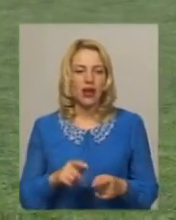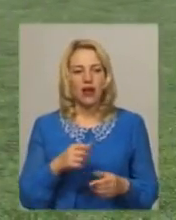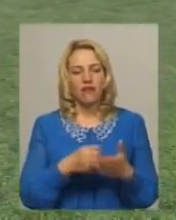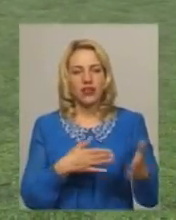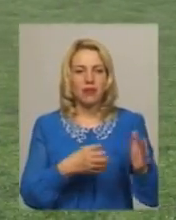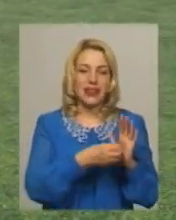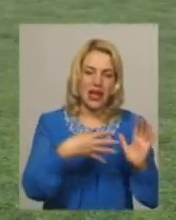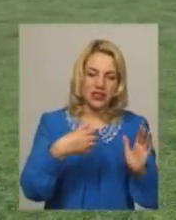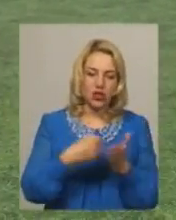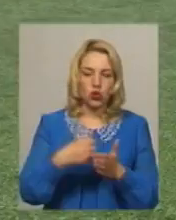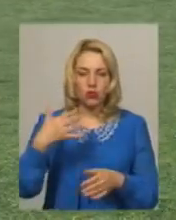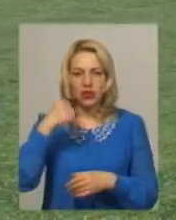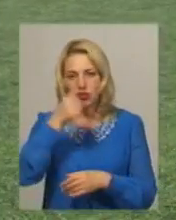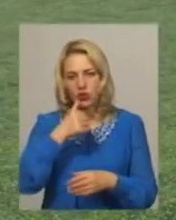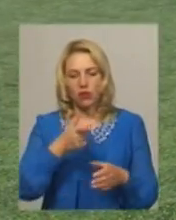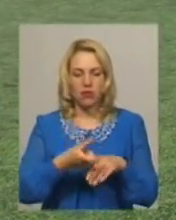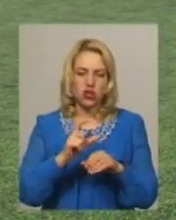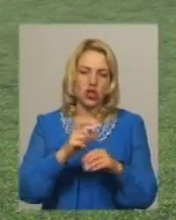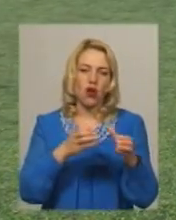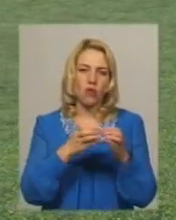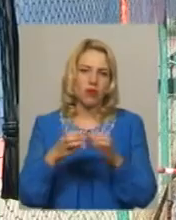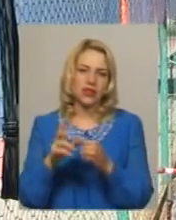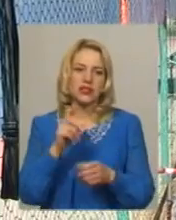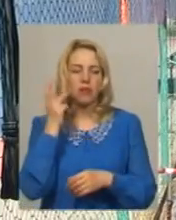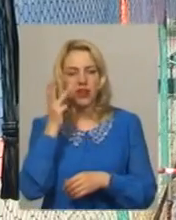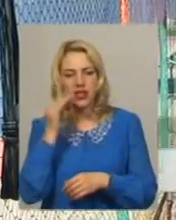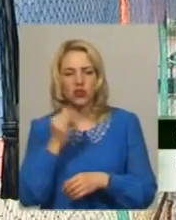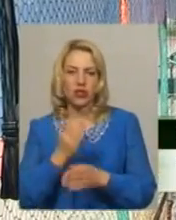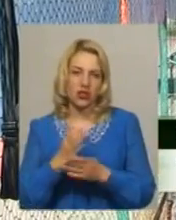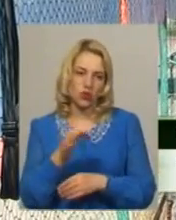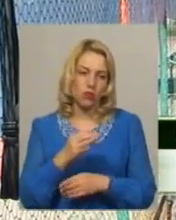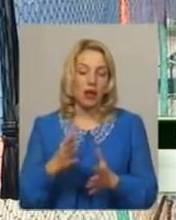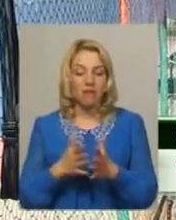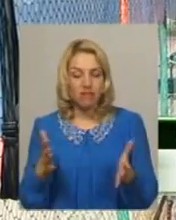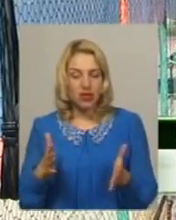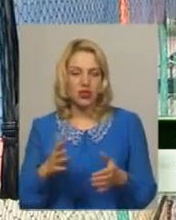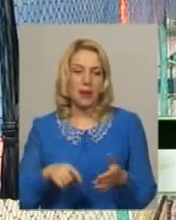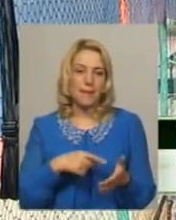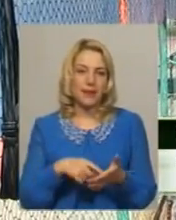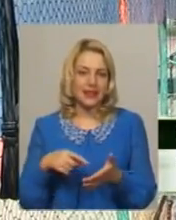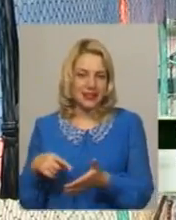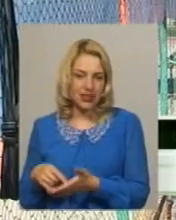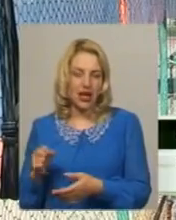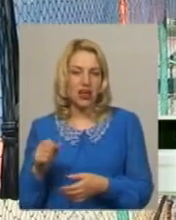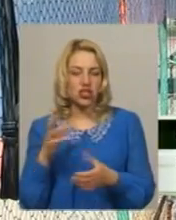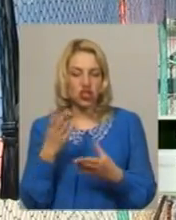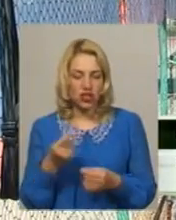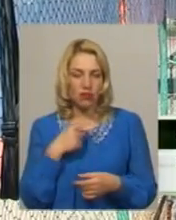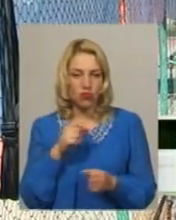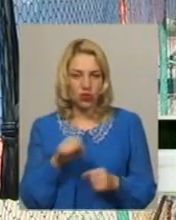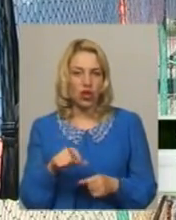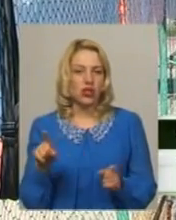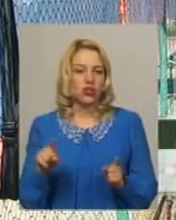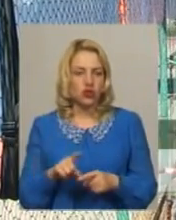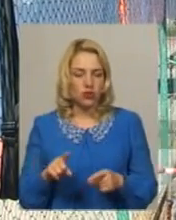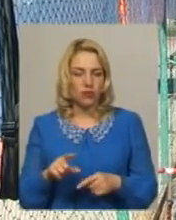років. Переважна більшість команд з Хмельницького, є й з області. Більшість команд міських, але також слід відмітити, що є команди,